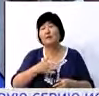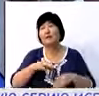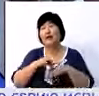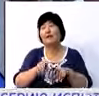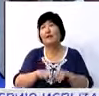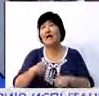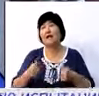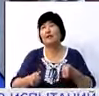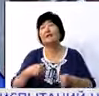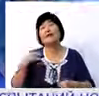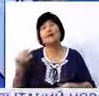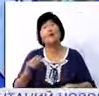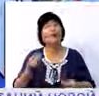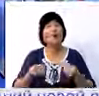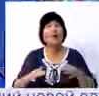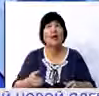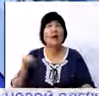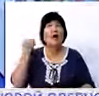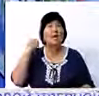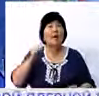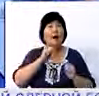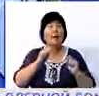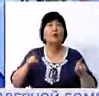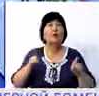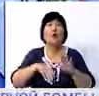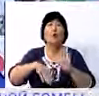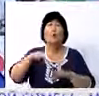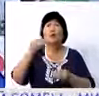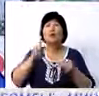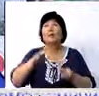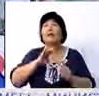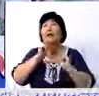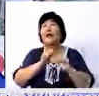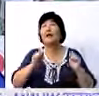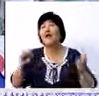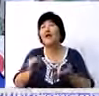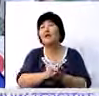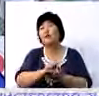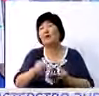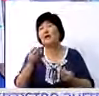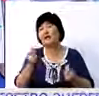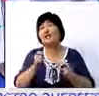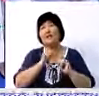и соперникам за интересную игру. Победители и призеры, а также лучшие игроки были награждены дипломами и